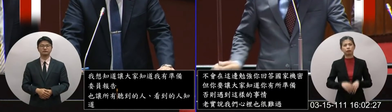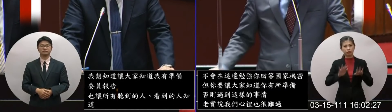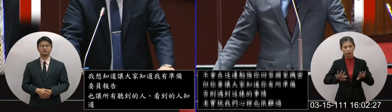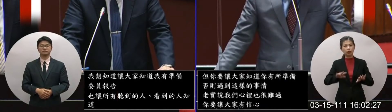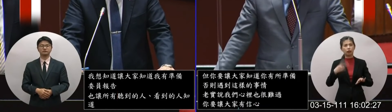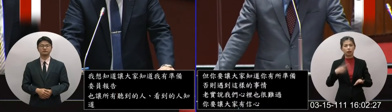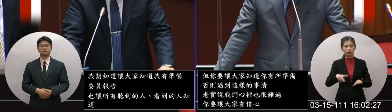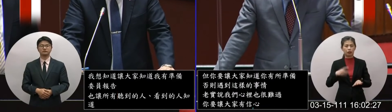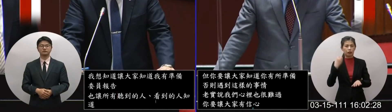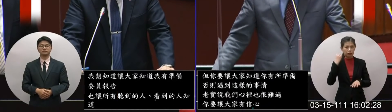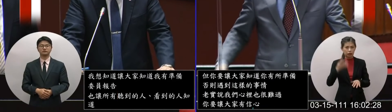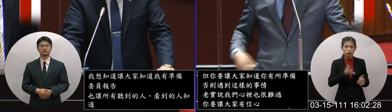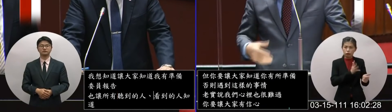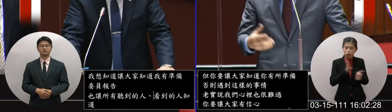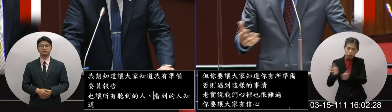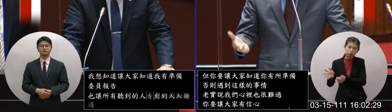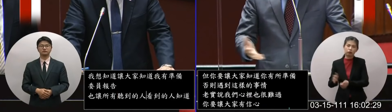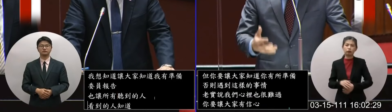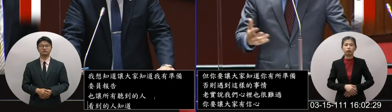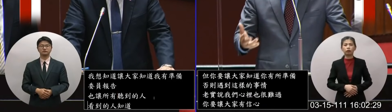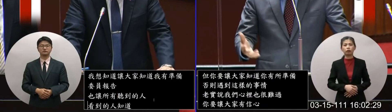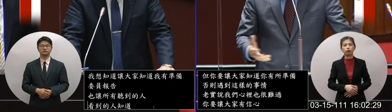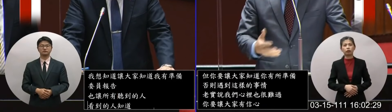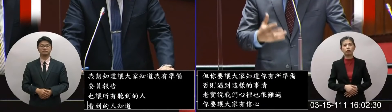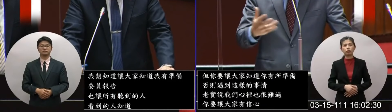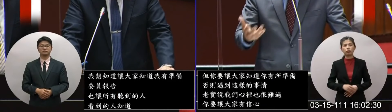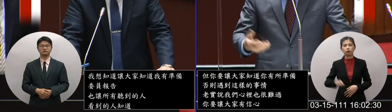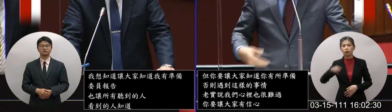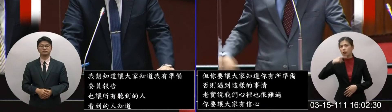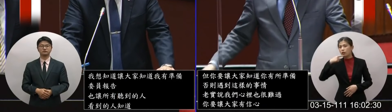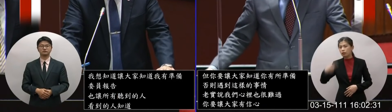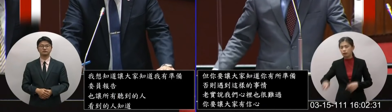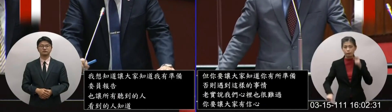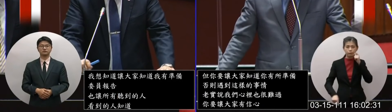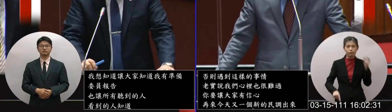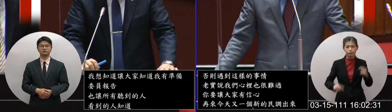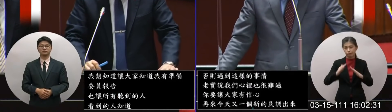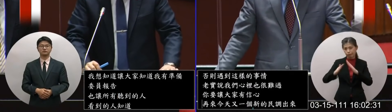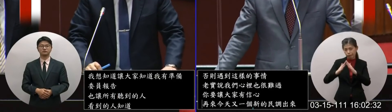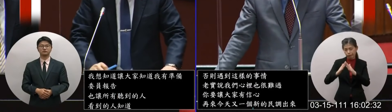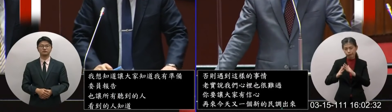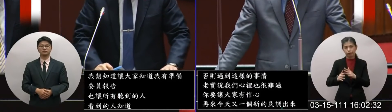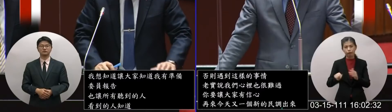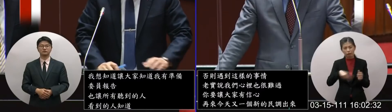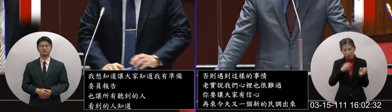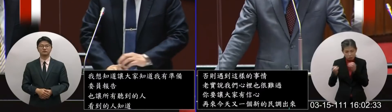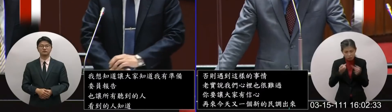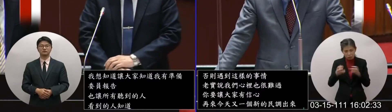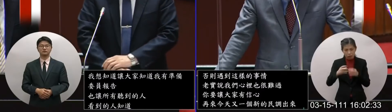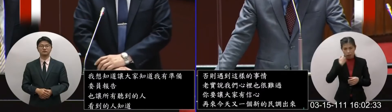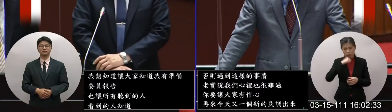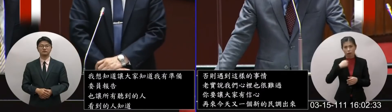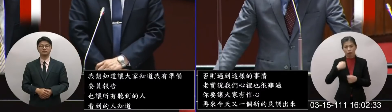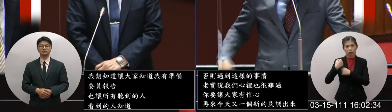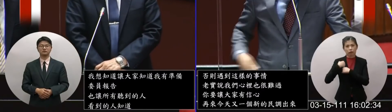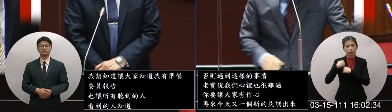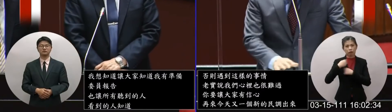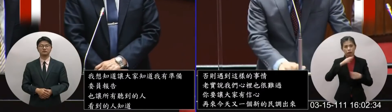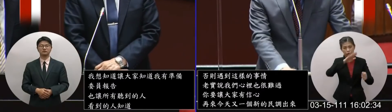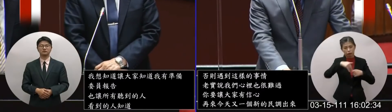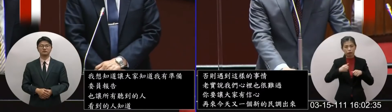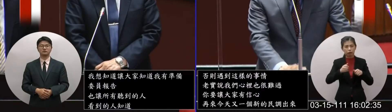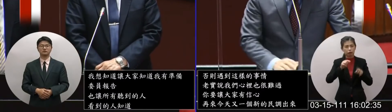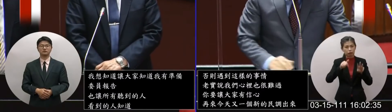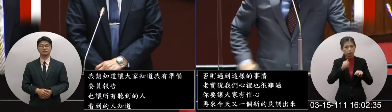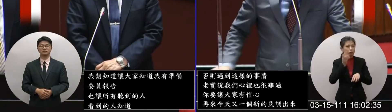调出来啊，因为俄乌战争以及让大家在讨论我们那个四个月的军事训练营的问题了。他今天有一份新的